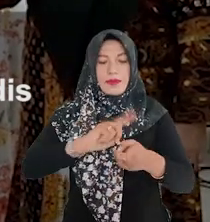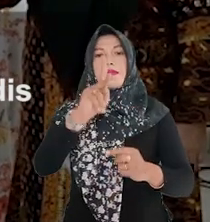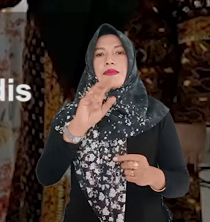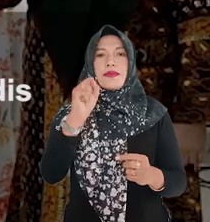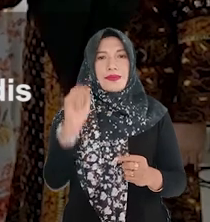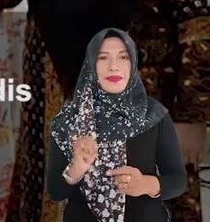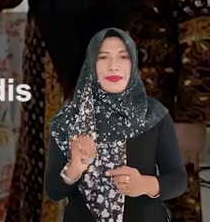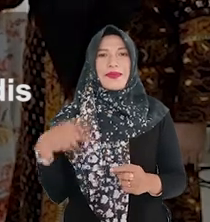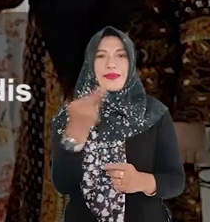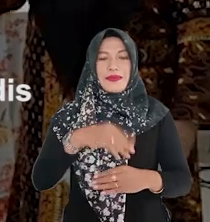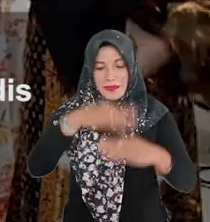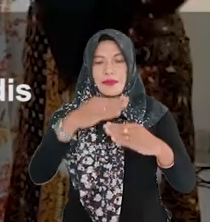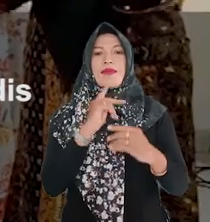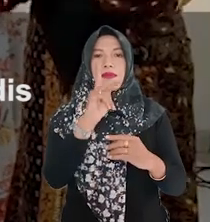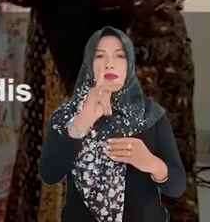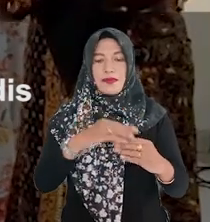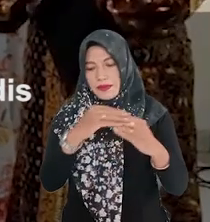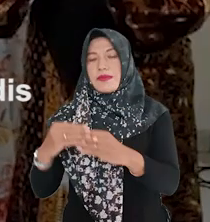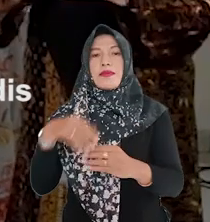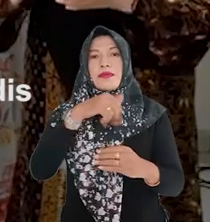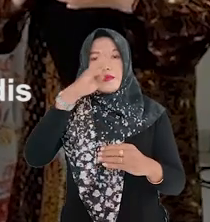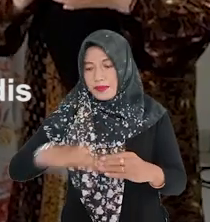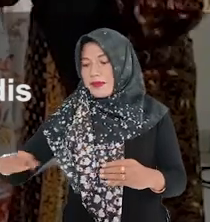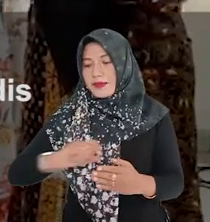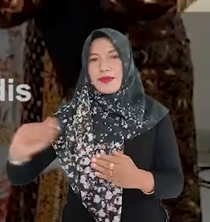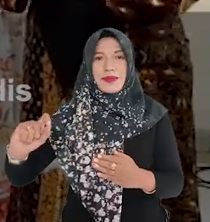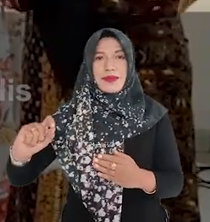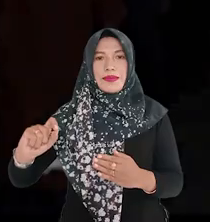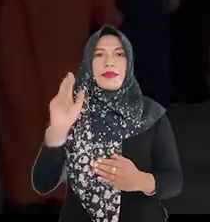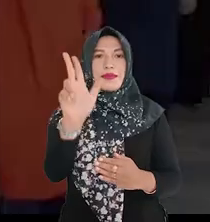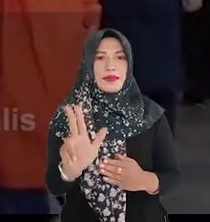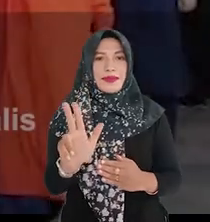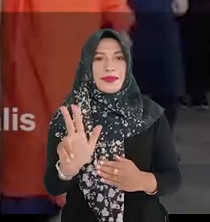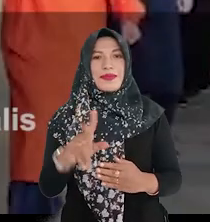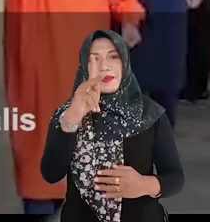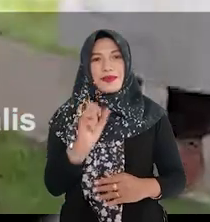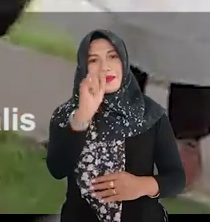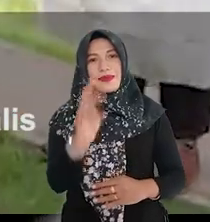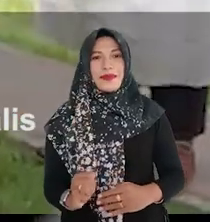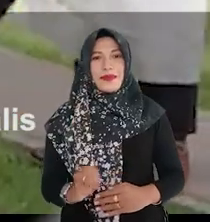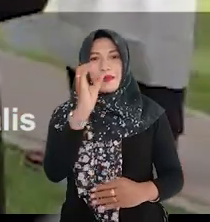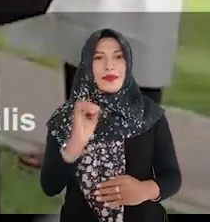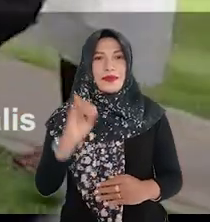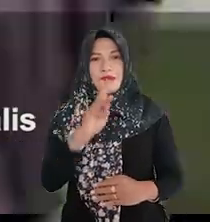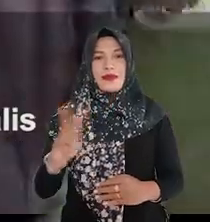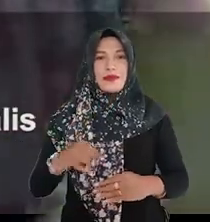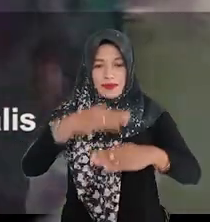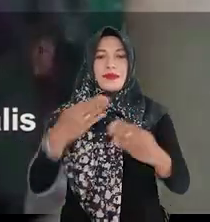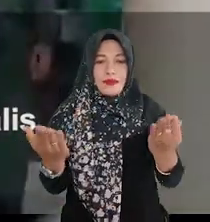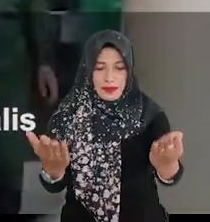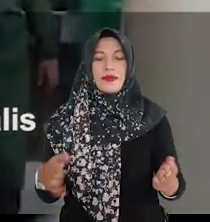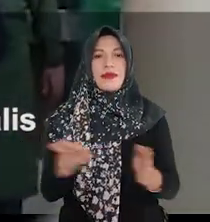atau KSM Dan perbaiki komunikasi terhadap anak didik tiga kfskin